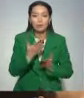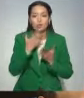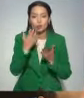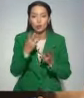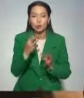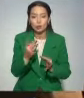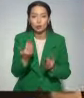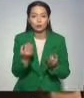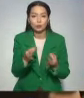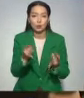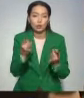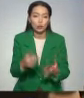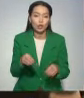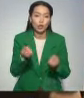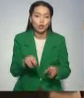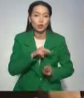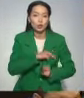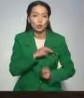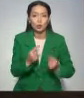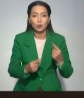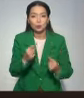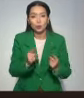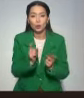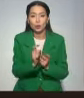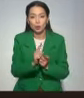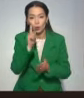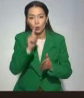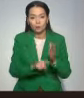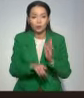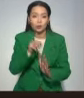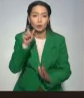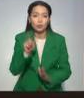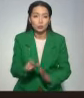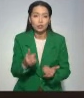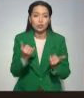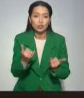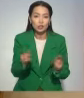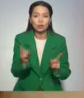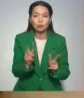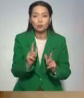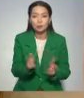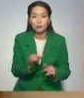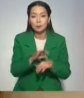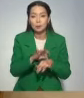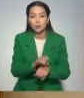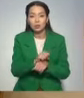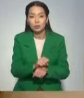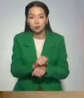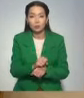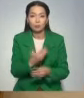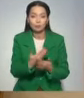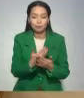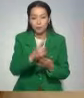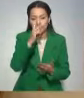мира позволит упростить разрешение трудовых споров и конфликтов уверенной депутаты сейчас же чтобы согласовать и провести забастовку